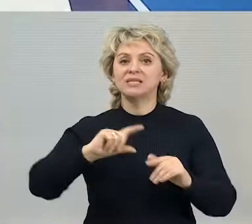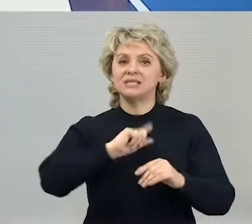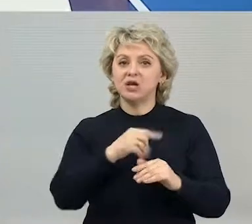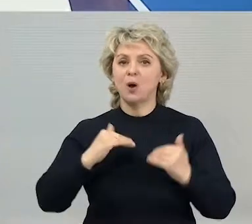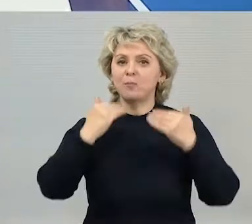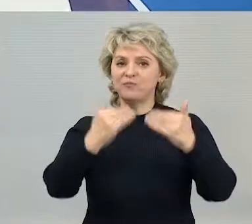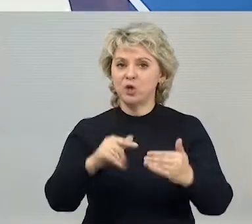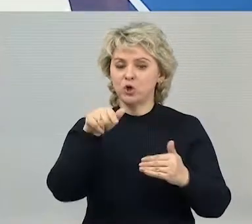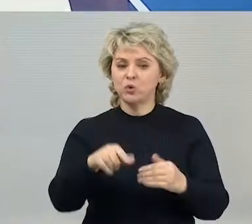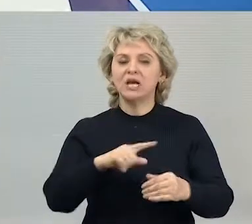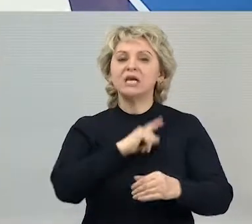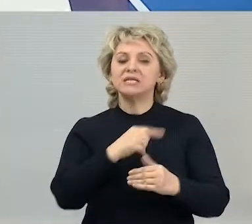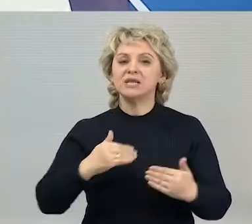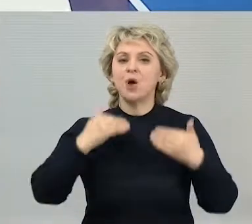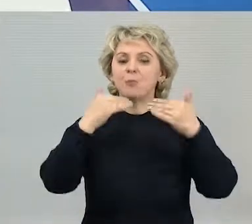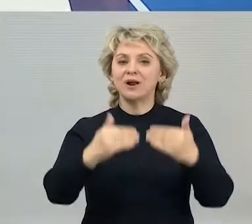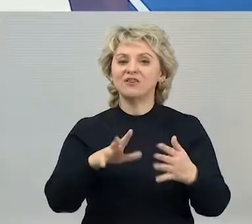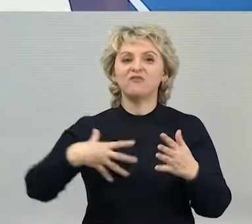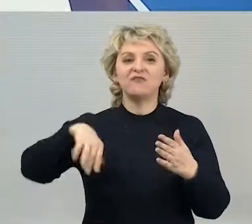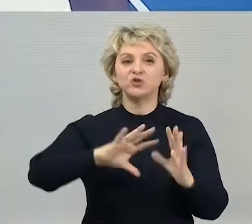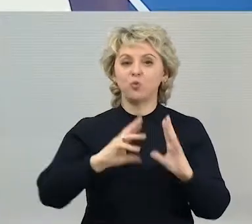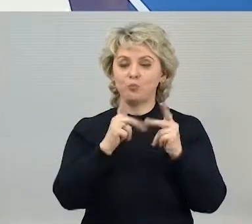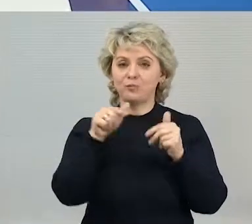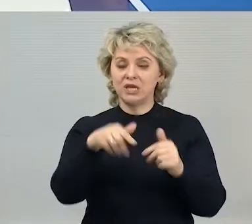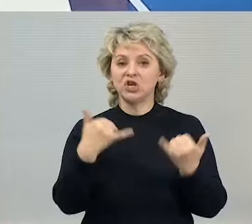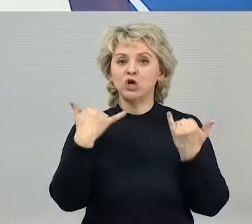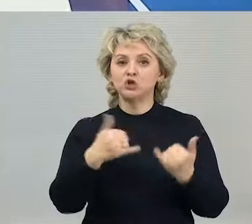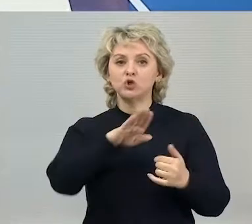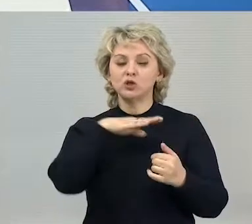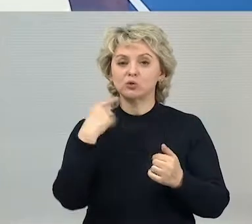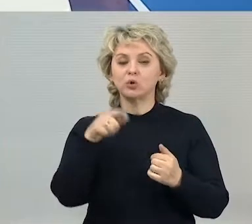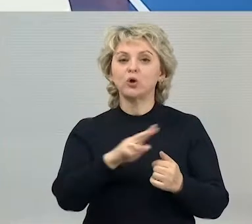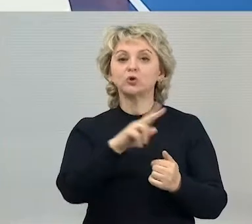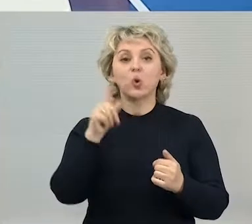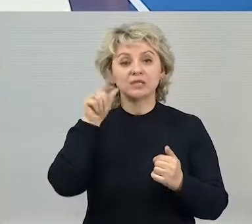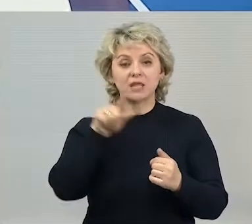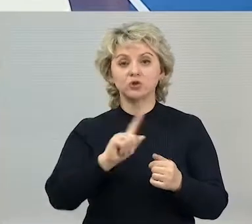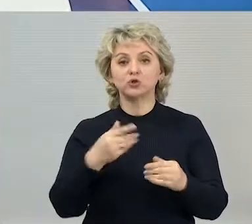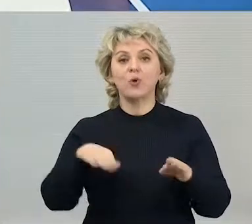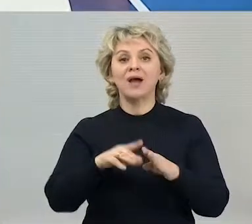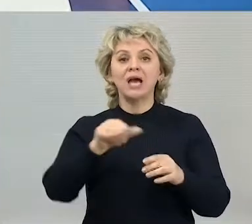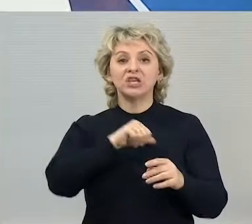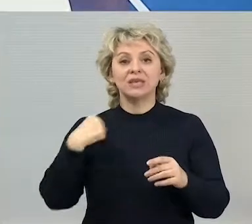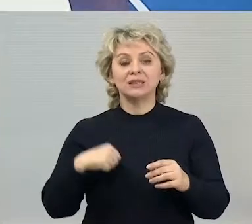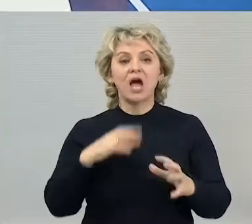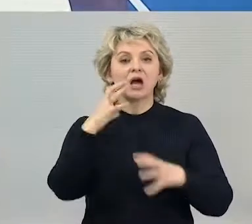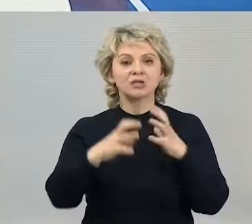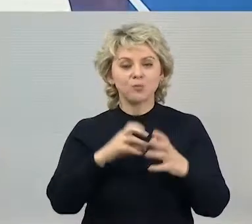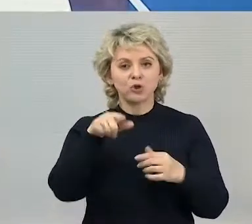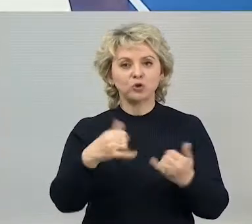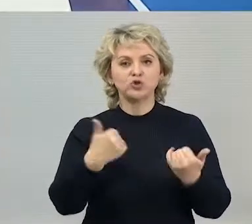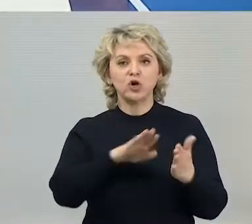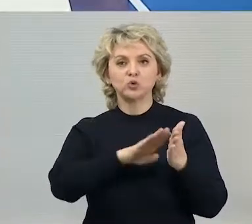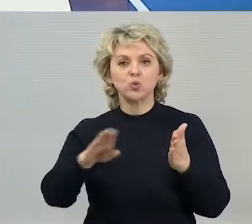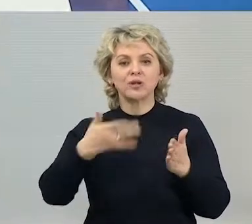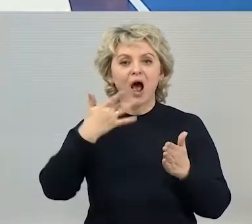и она очень сильно продвинулась во всем мире. Сейчас многие, ну, кто знает, что вот у Китая космонавтика сейчас на